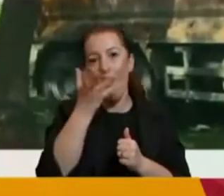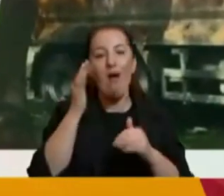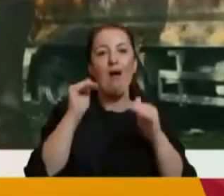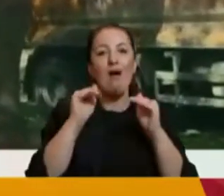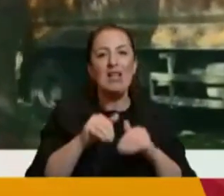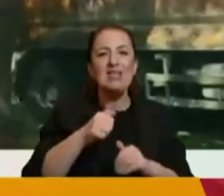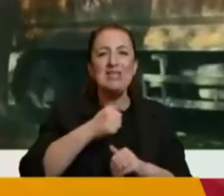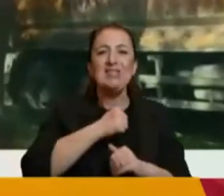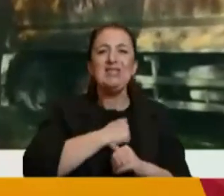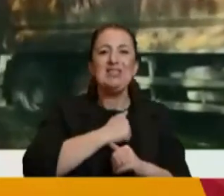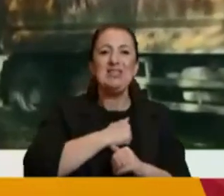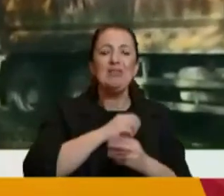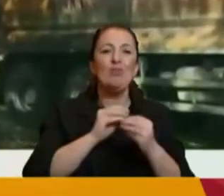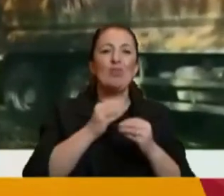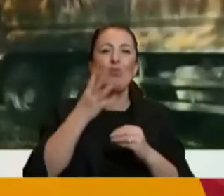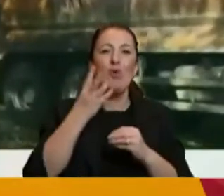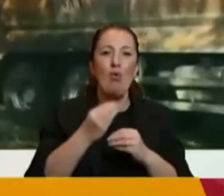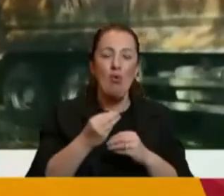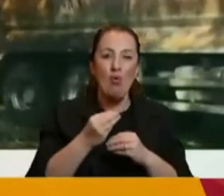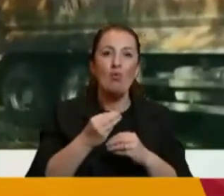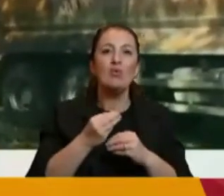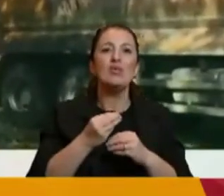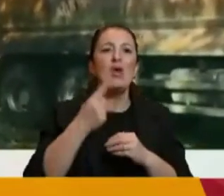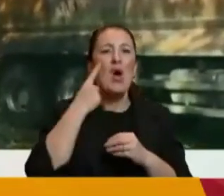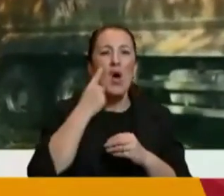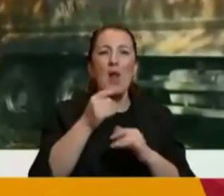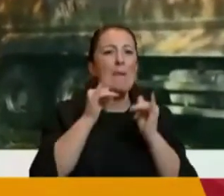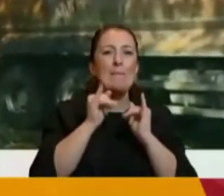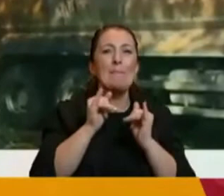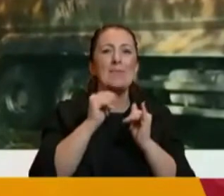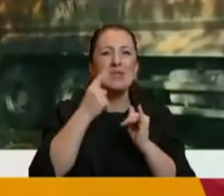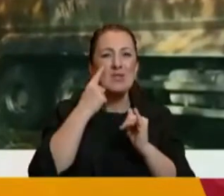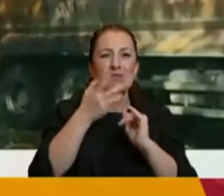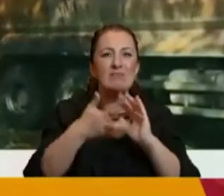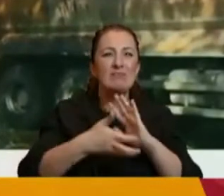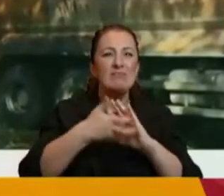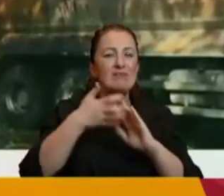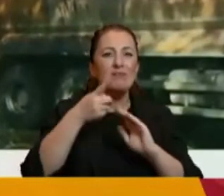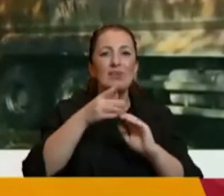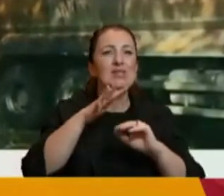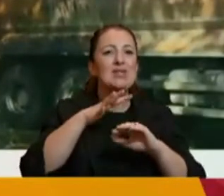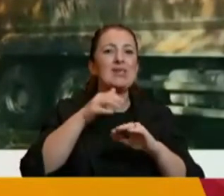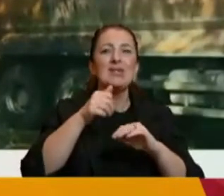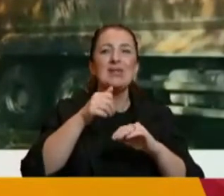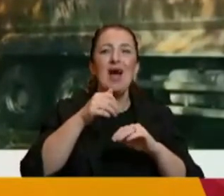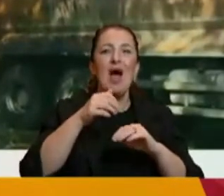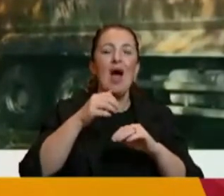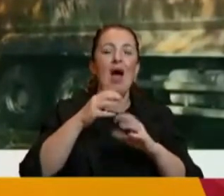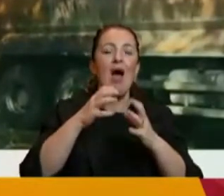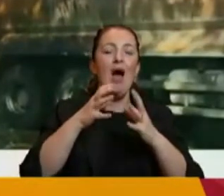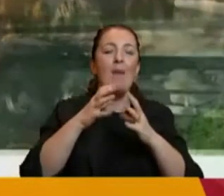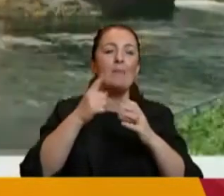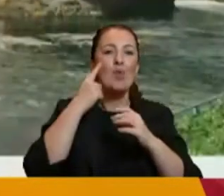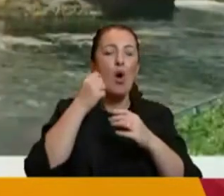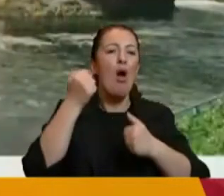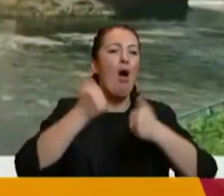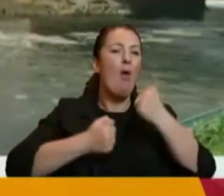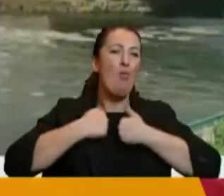sıkıntılar çıktı bakın içinden çıkan malzemeler bunu sızdırmaz kamyonları mızda alıp